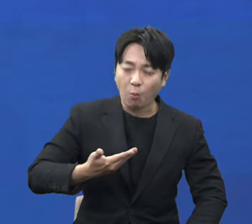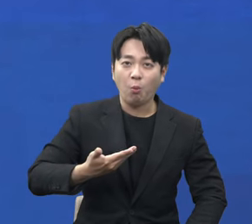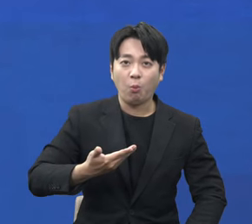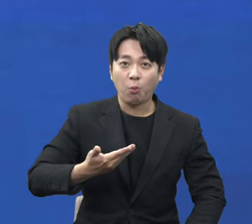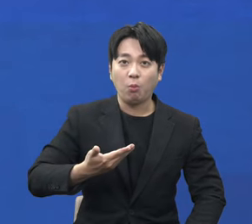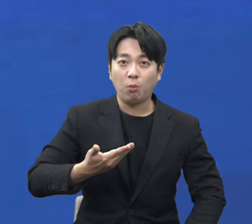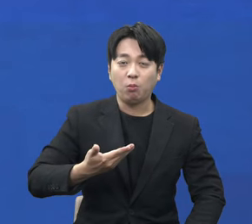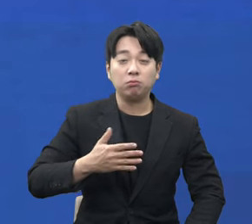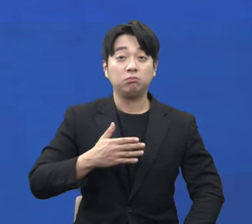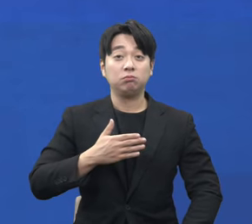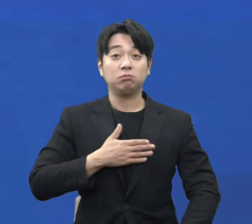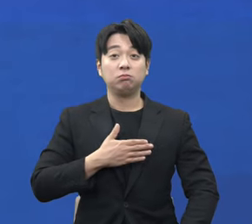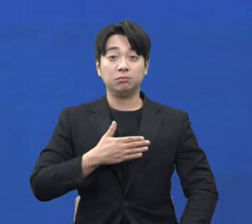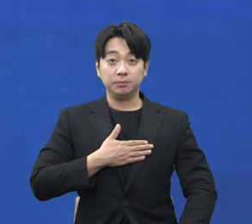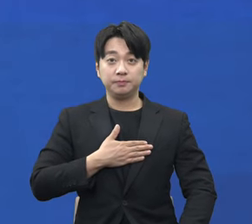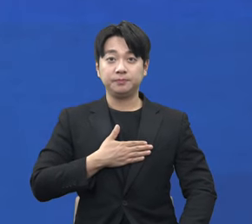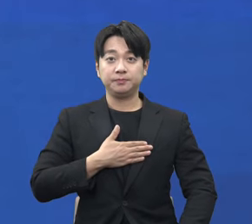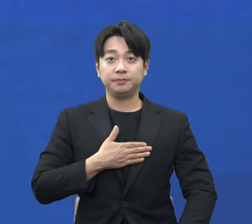저는